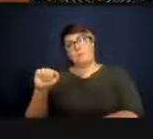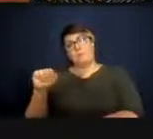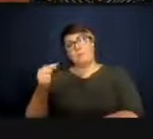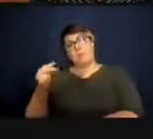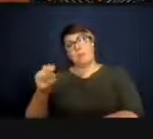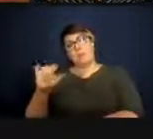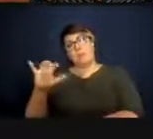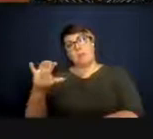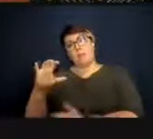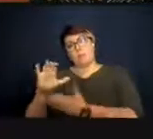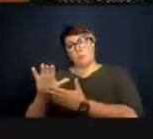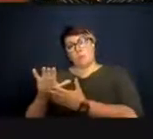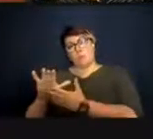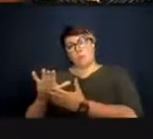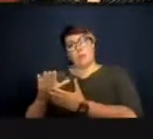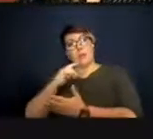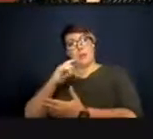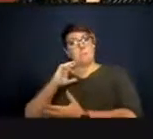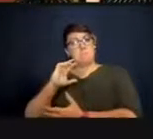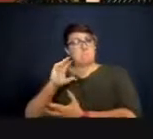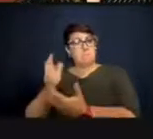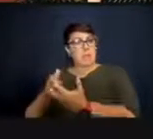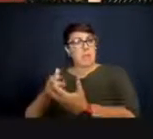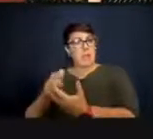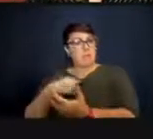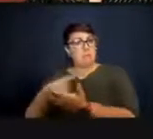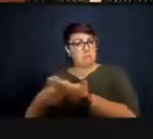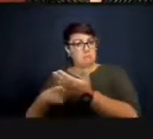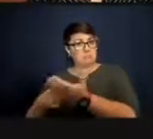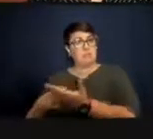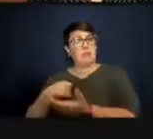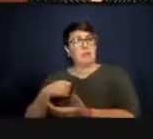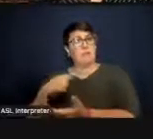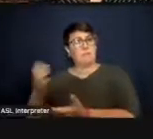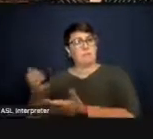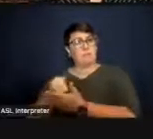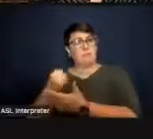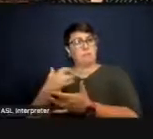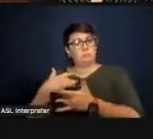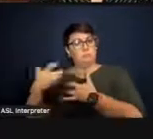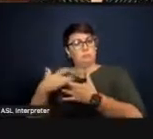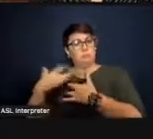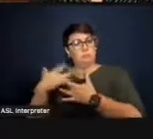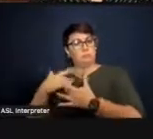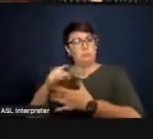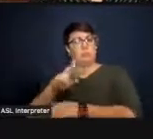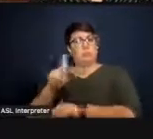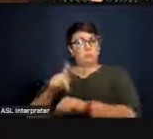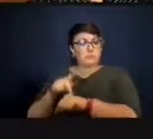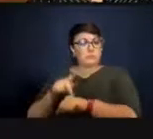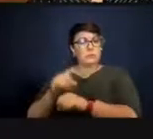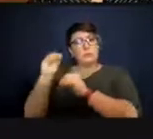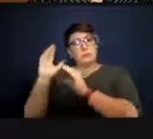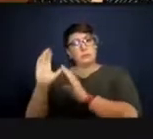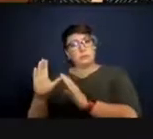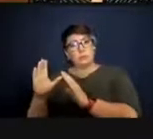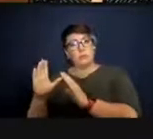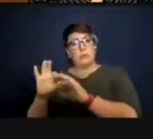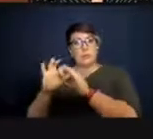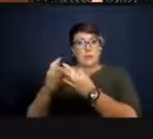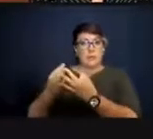na swala hili la shule za sumaku na kwa wanafunzi kutoka shule za kati kuelekea shule za upili.